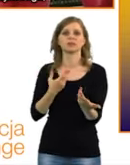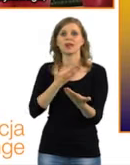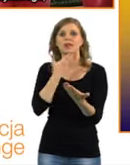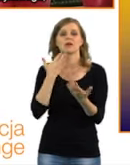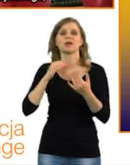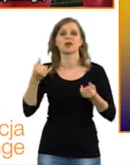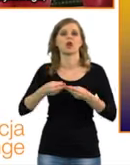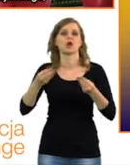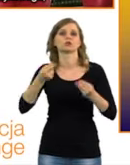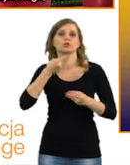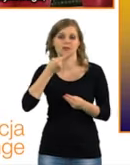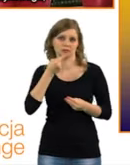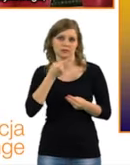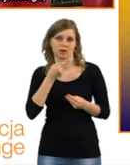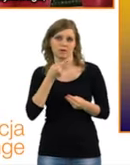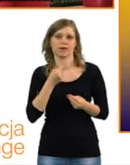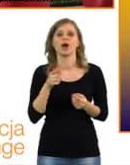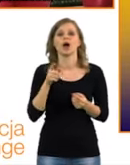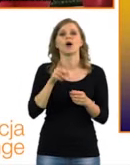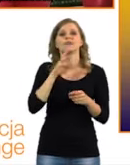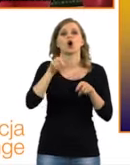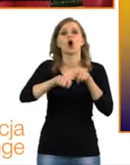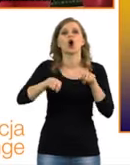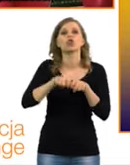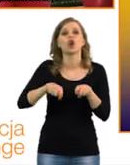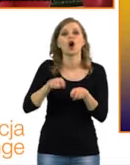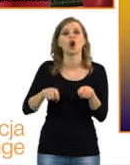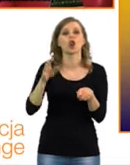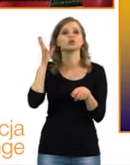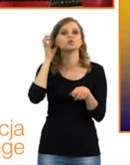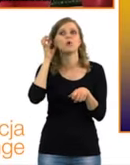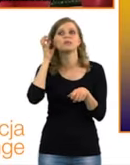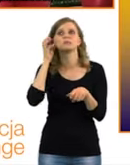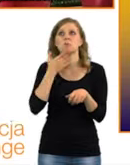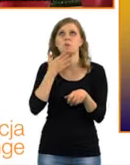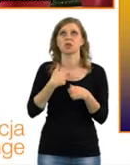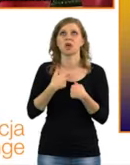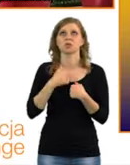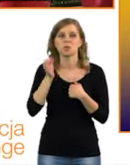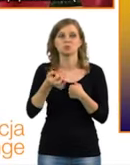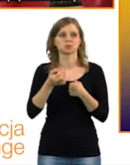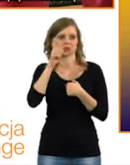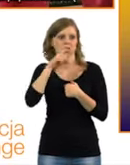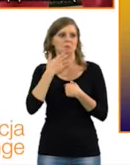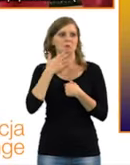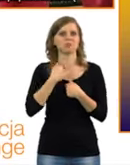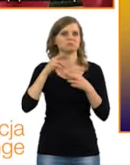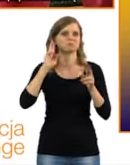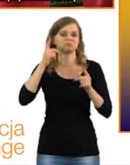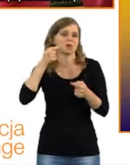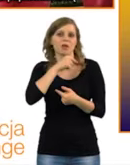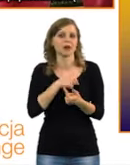ma możliwości rozwoju językowego, kontroli, w jaki sposób mówisz, czy mówię prawidłowo,